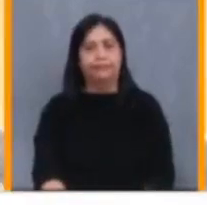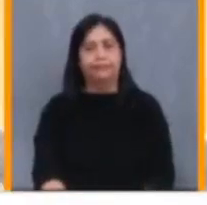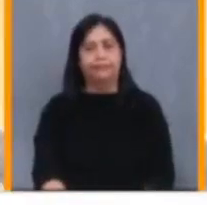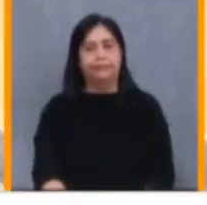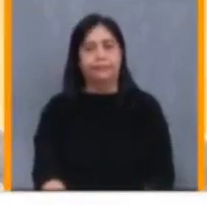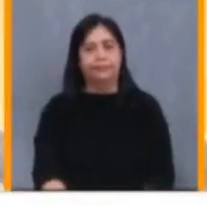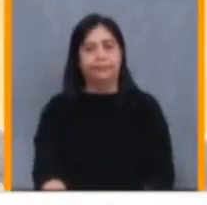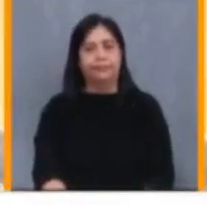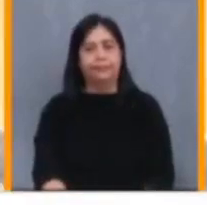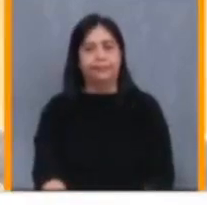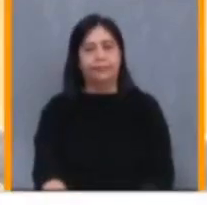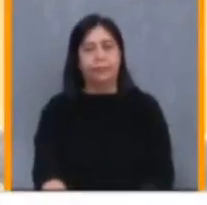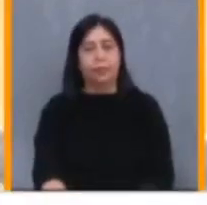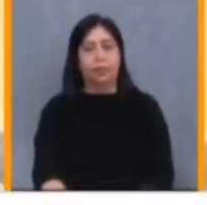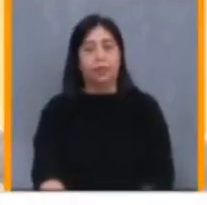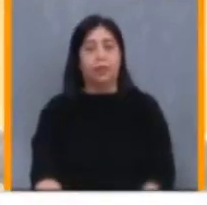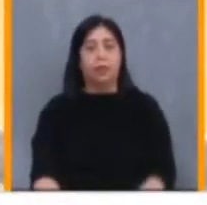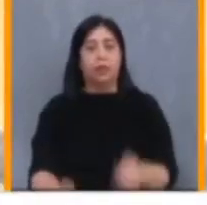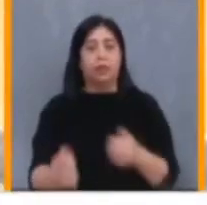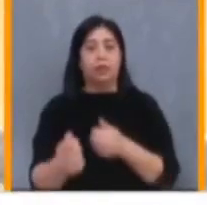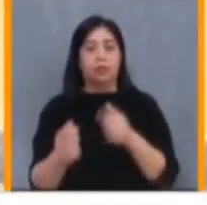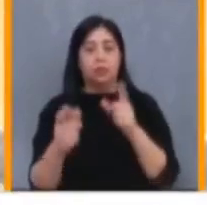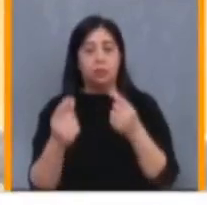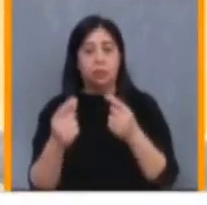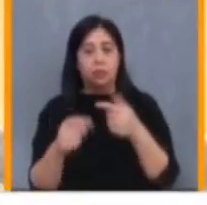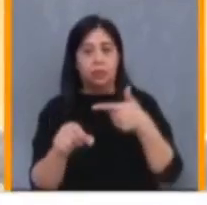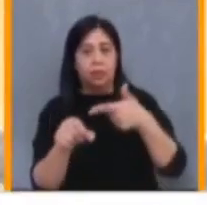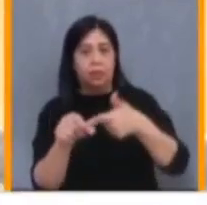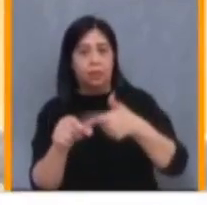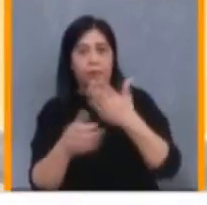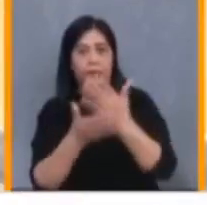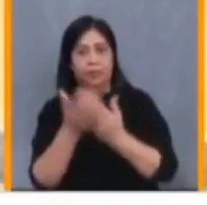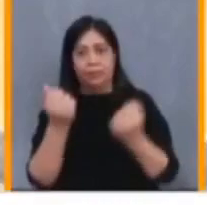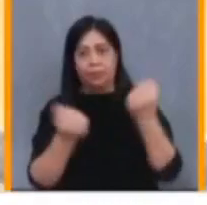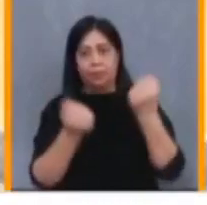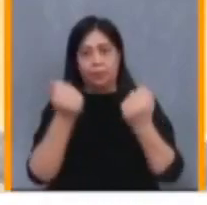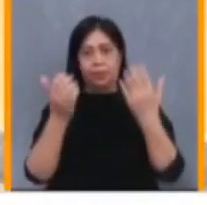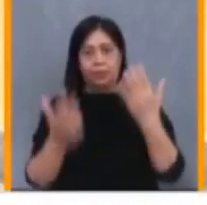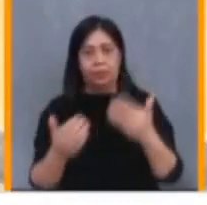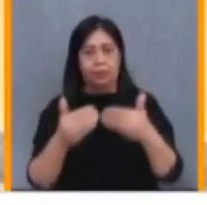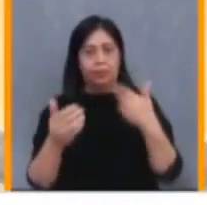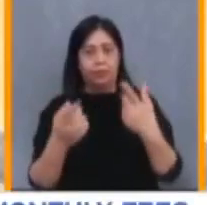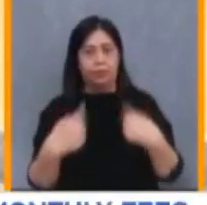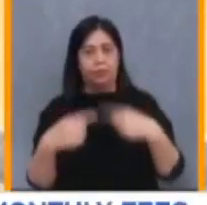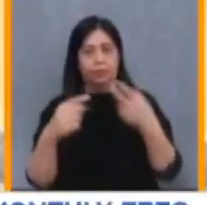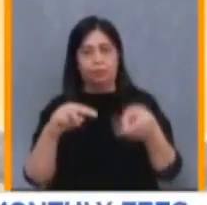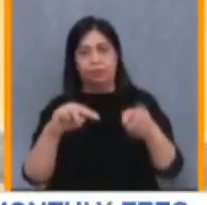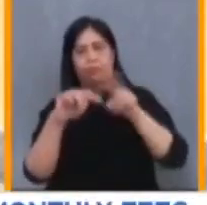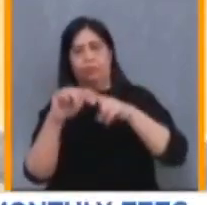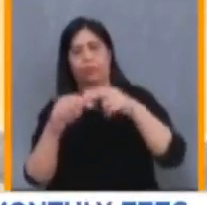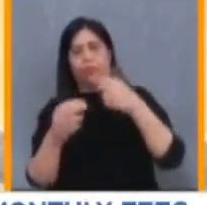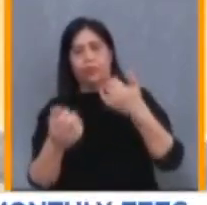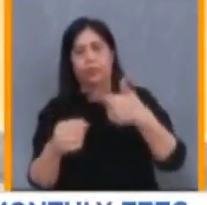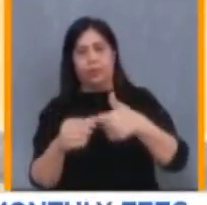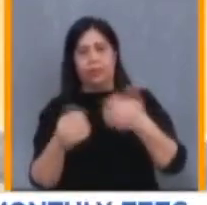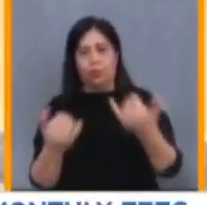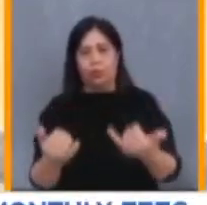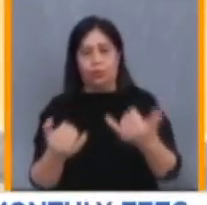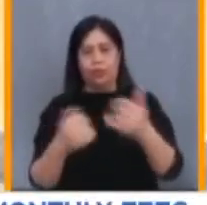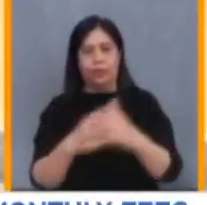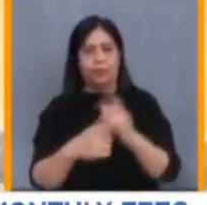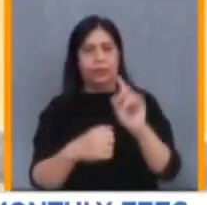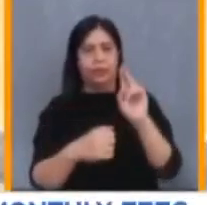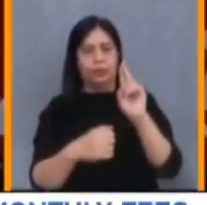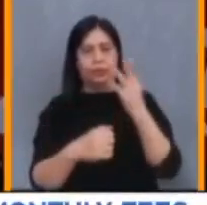Umabol na sa pagpapagas kagabi ang ilang tsuper bago ipatupad ang big-time oil price hike ngayong araw. May unang balita si Corinne